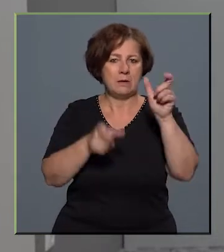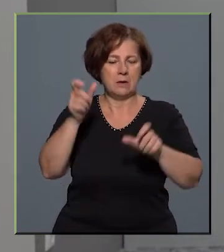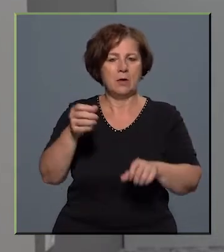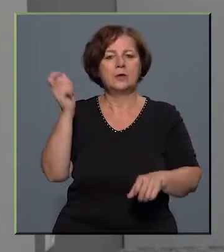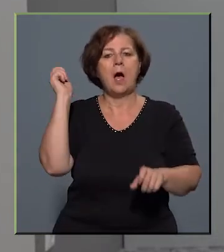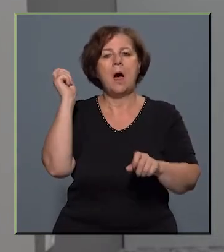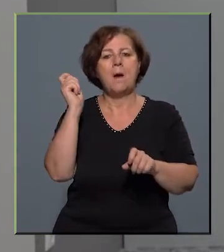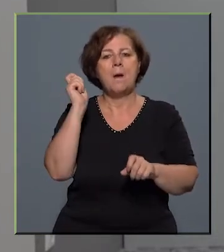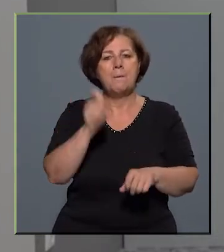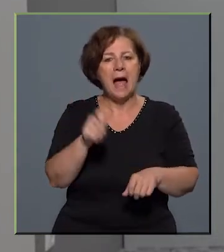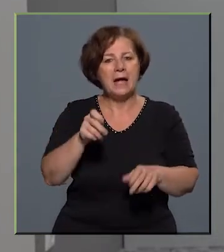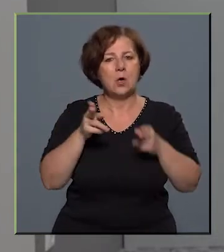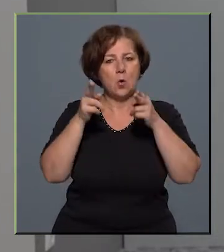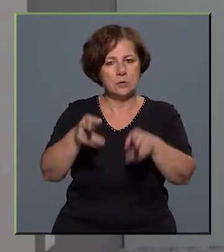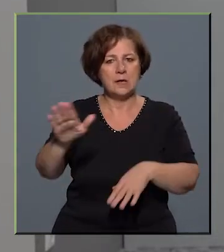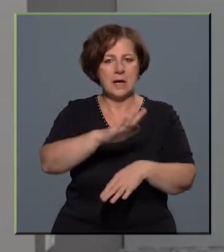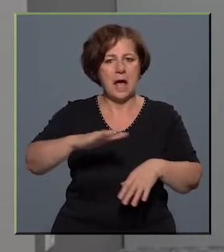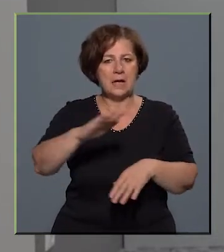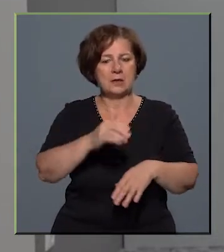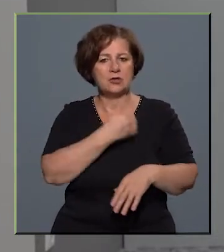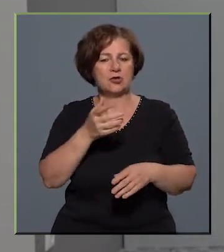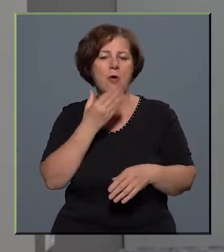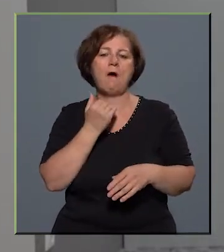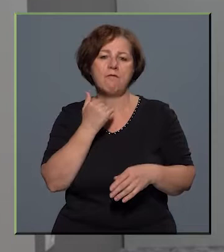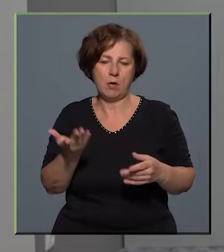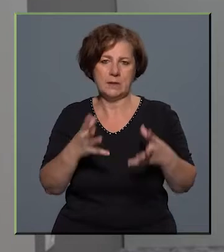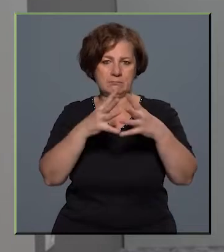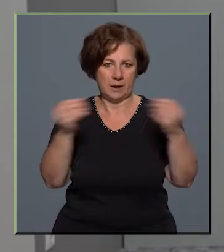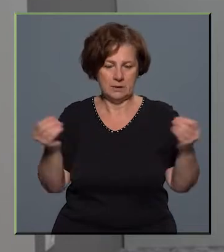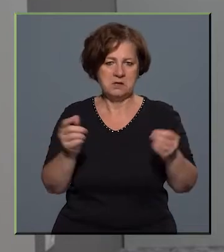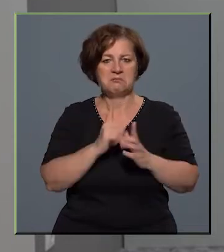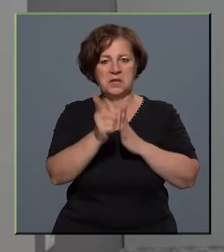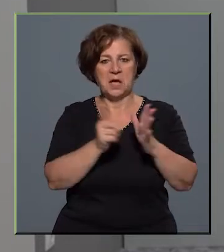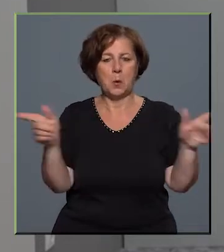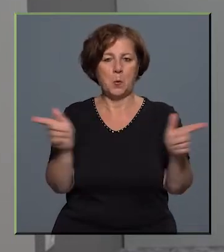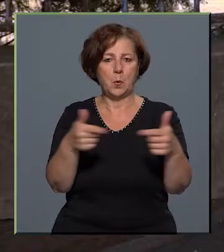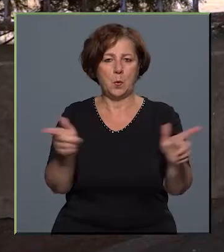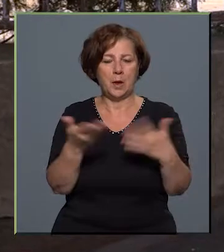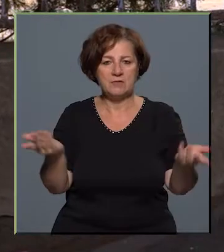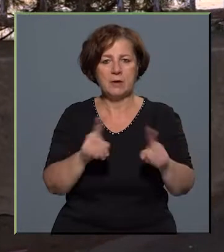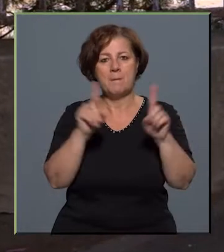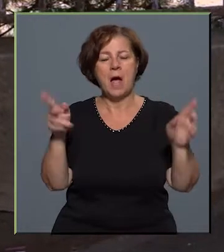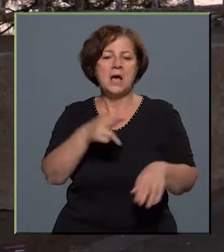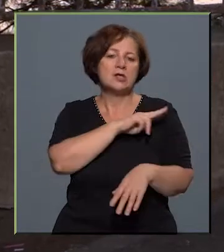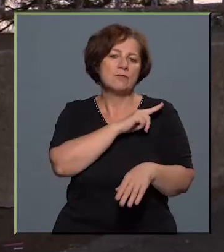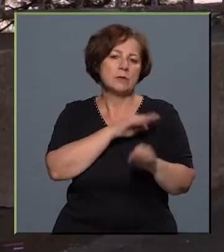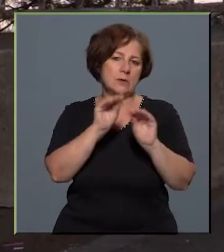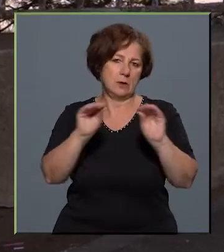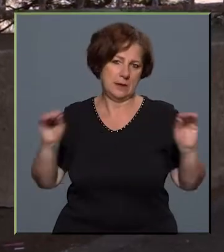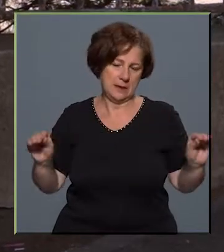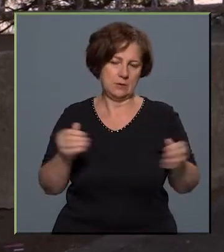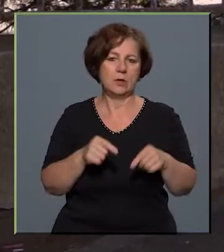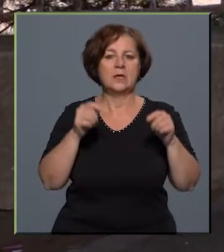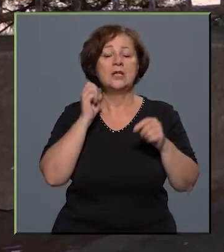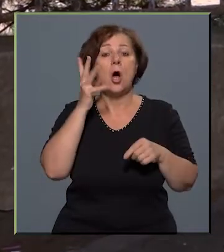utcai általános iskola volt. Ennek a megszüntével egy ideig ez üresen állt, majd különböző más funkciókat látott el,